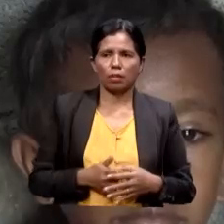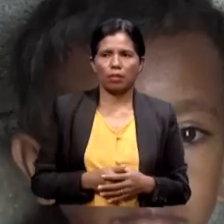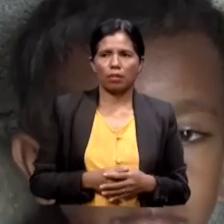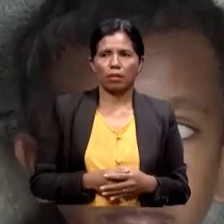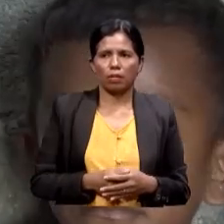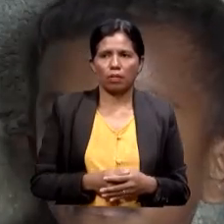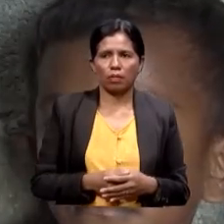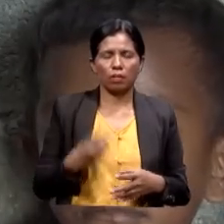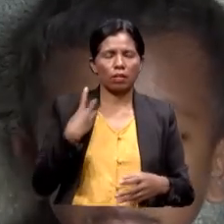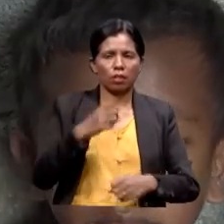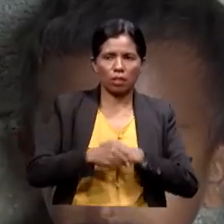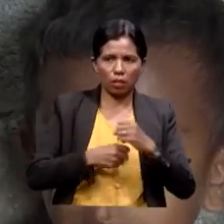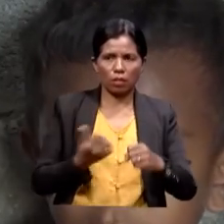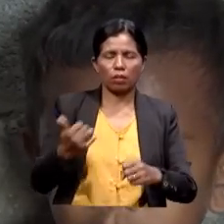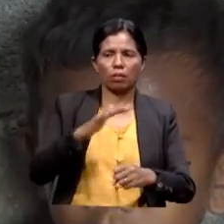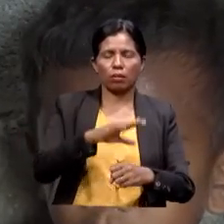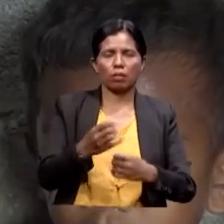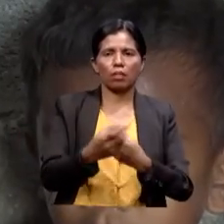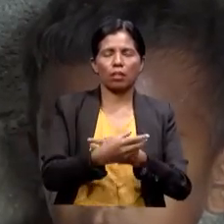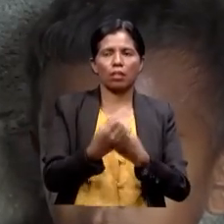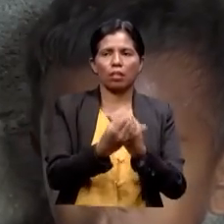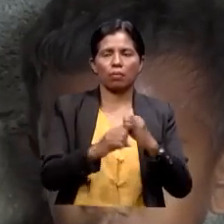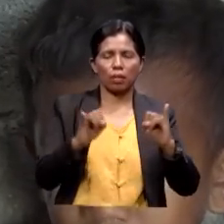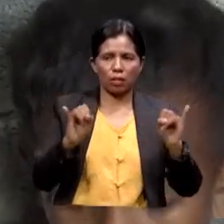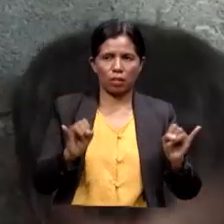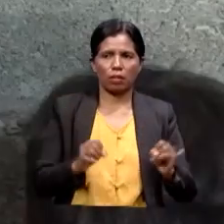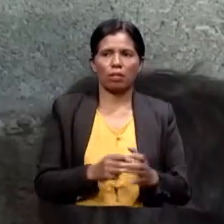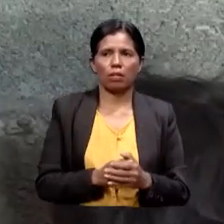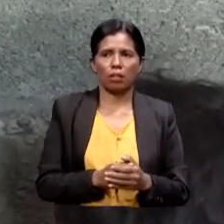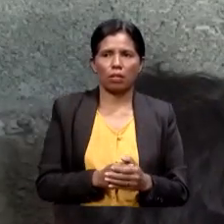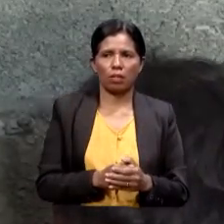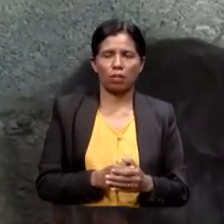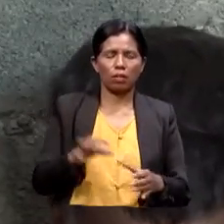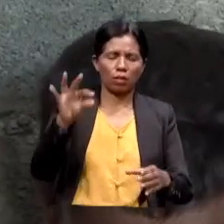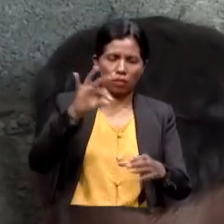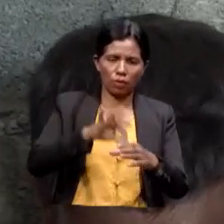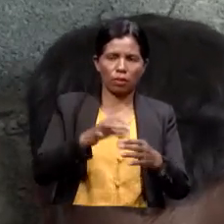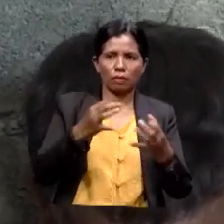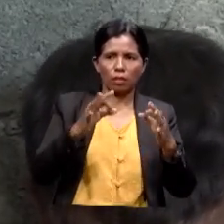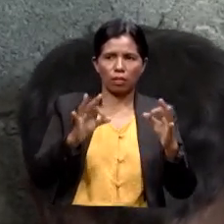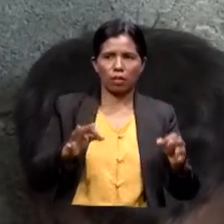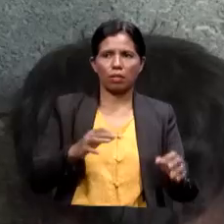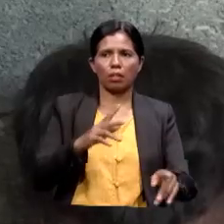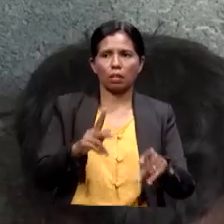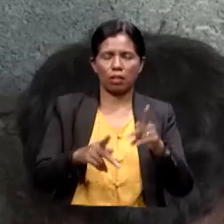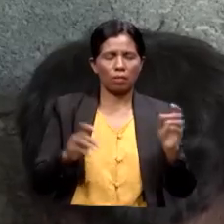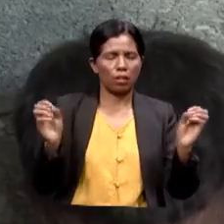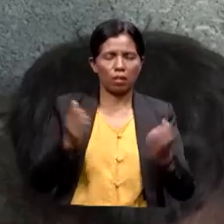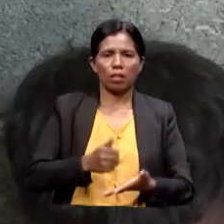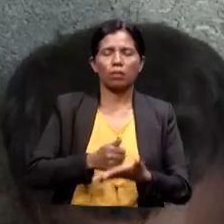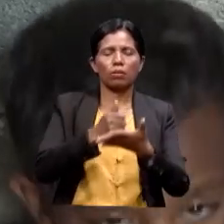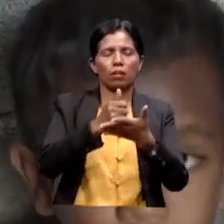Ita teo soto ukunaan pali, sema obota te hotu, ema pasir wit tau matan oka.